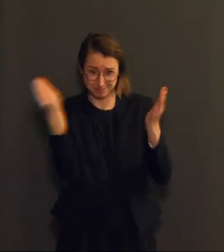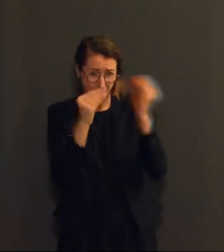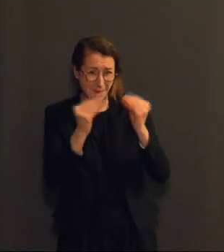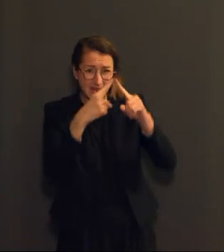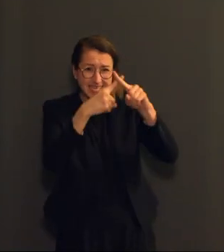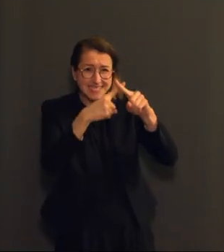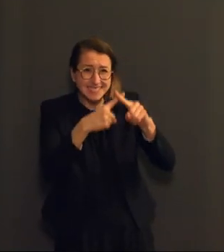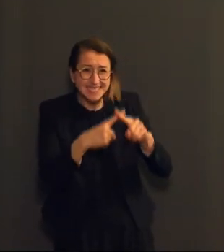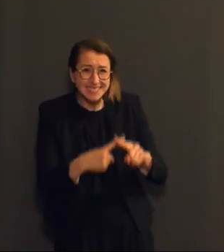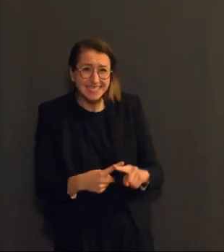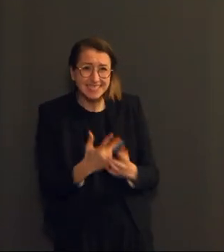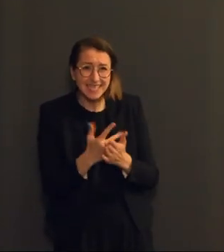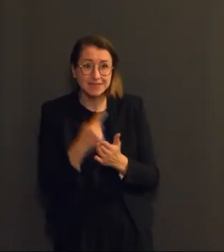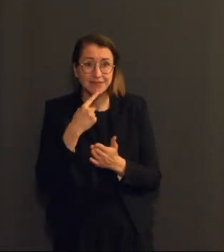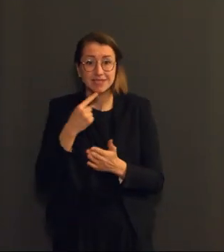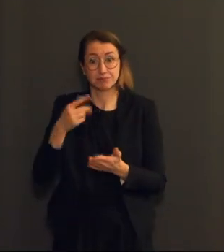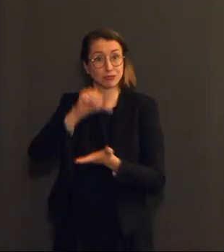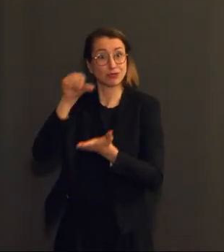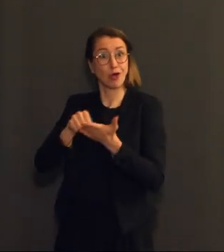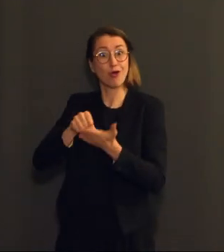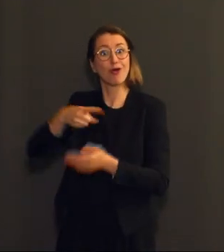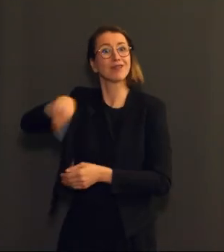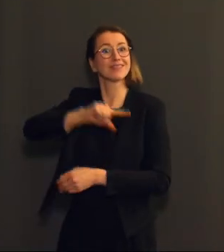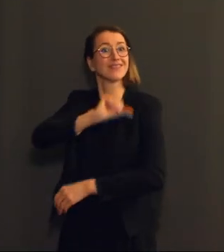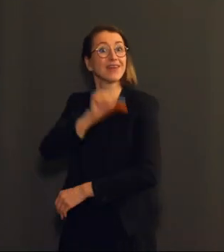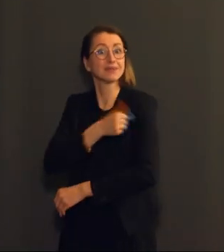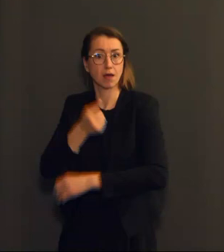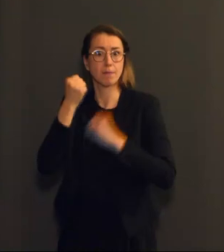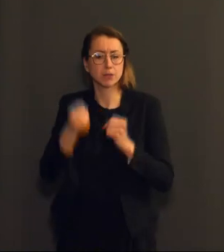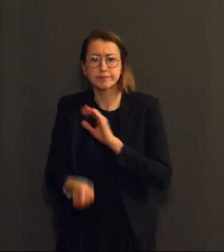leur centre de vaccination en cas de désistement.